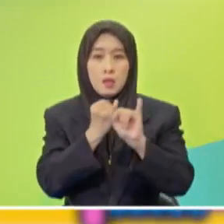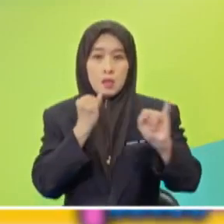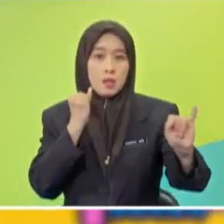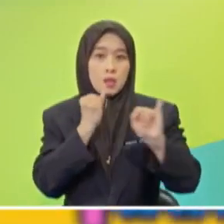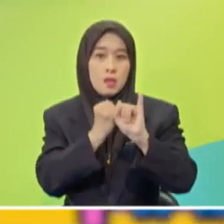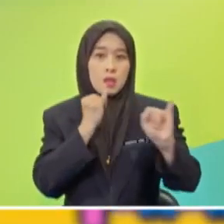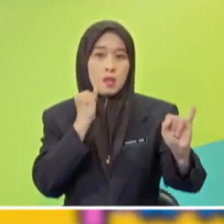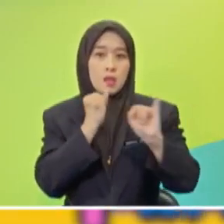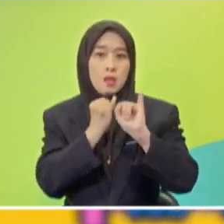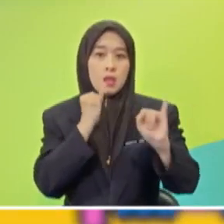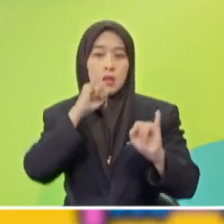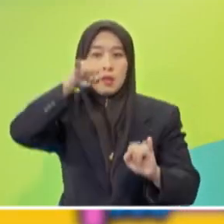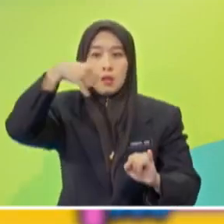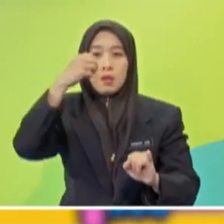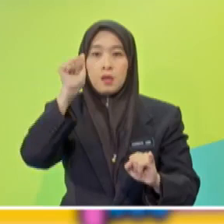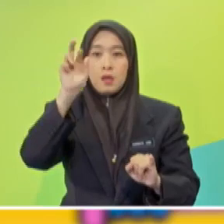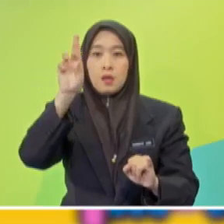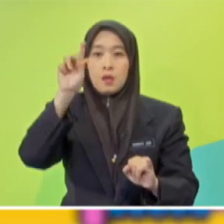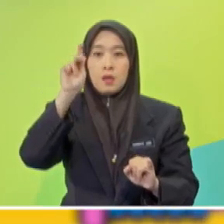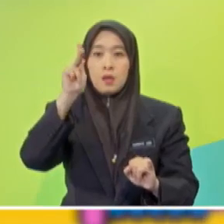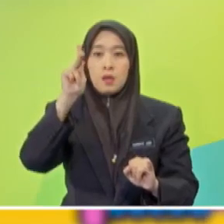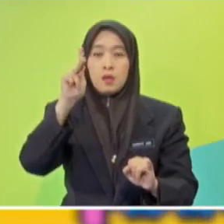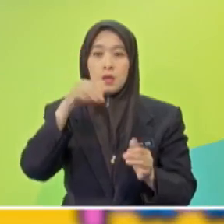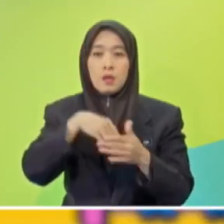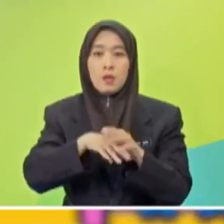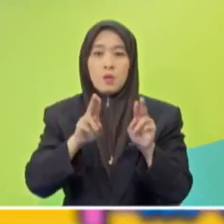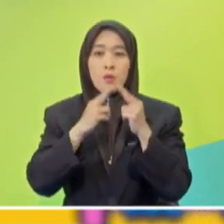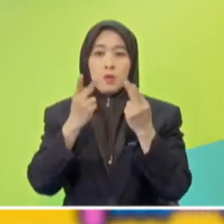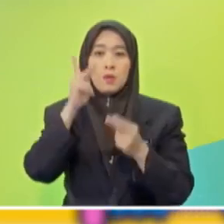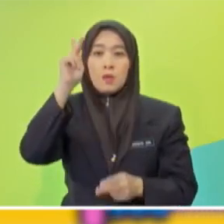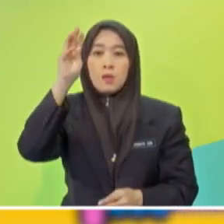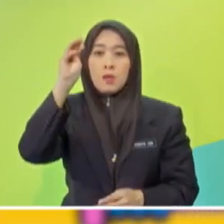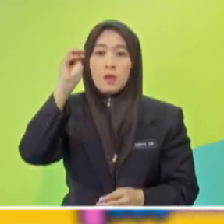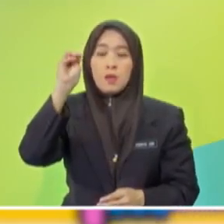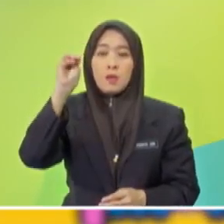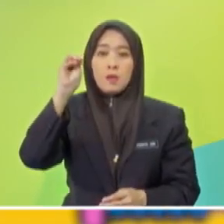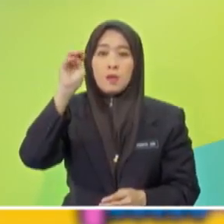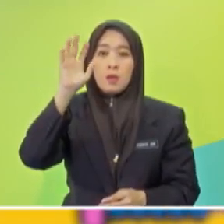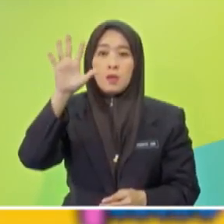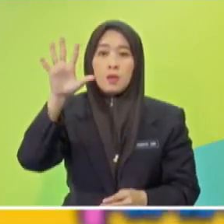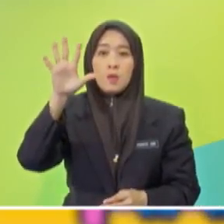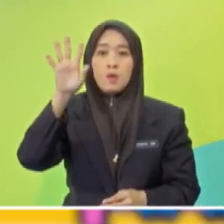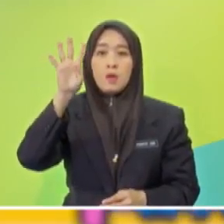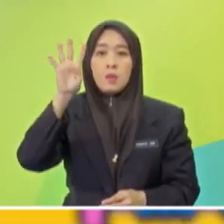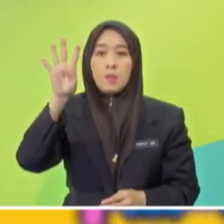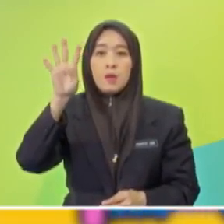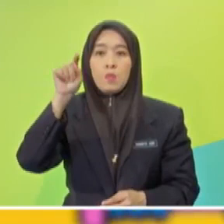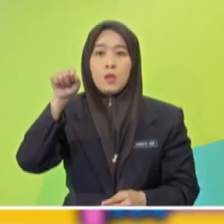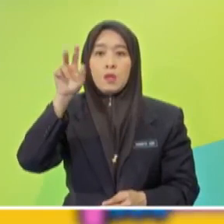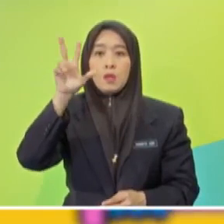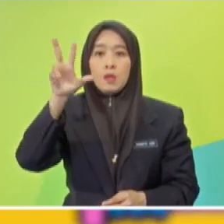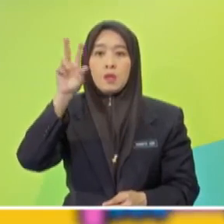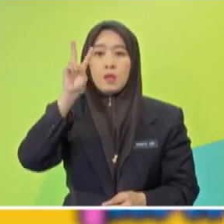jarak dalam unik Hello mite 56 32